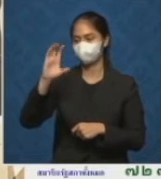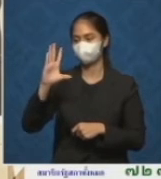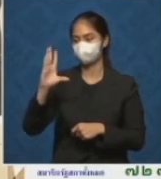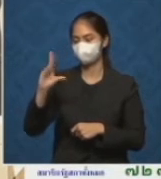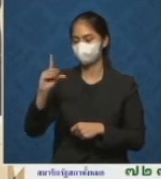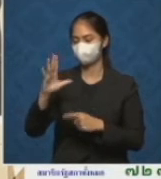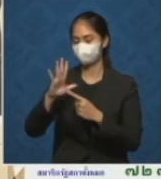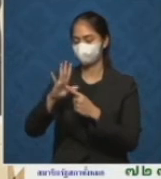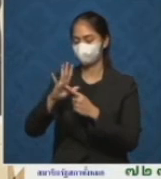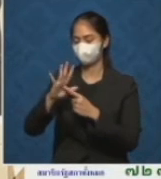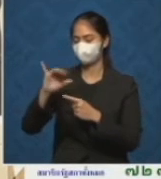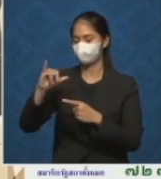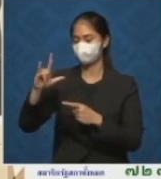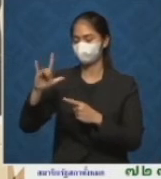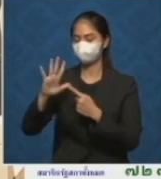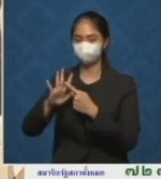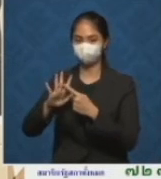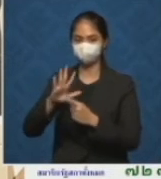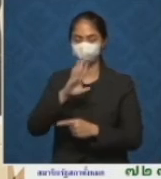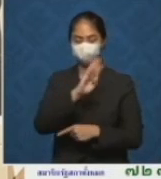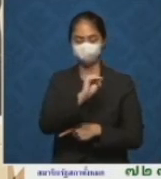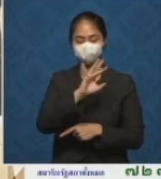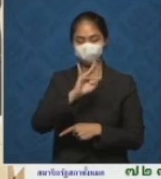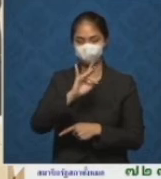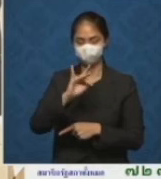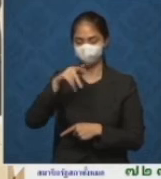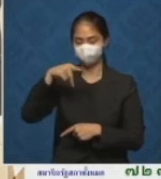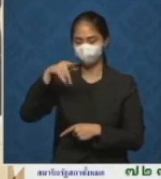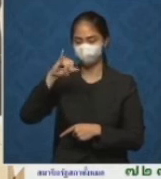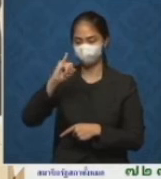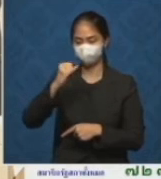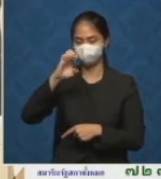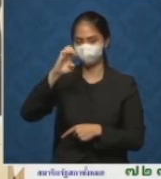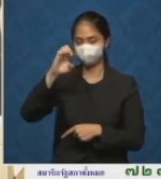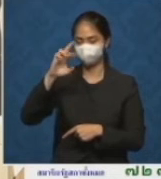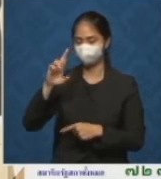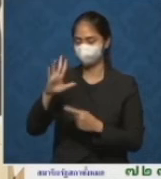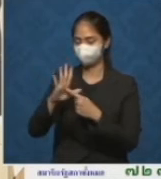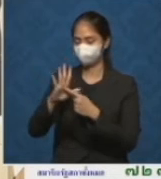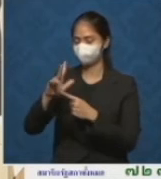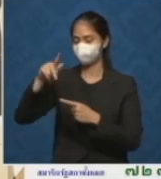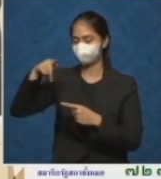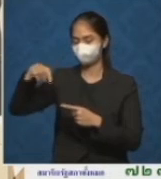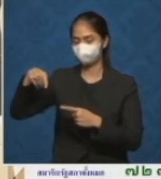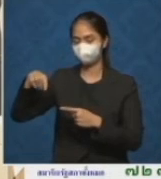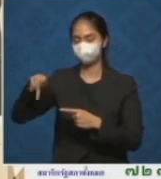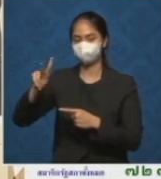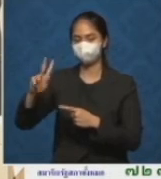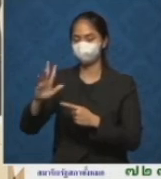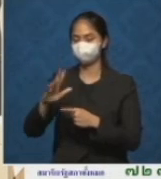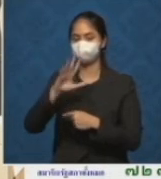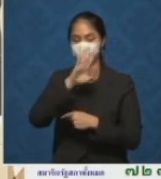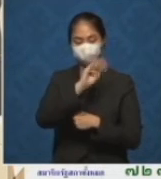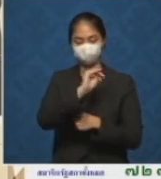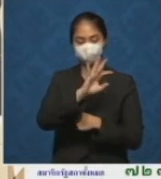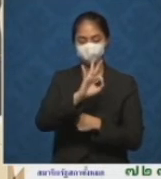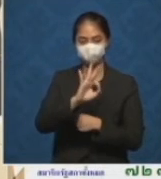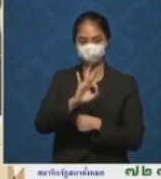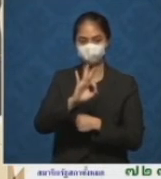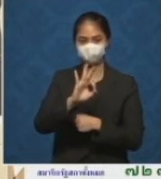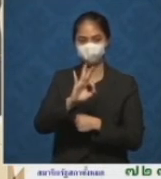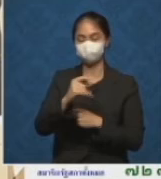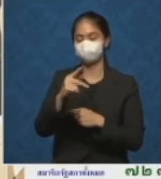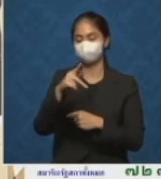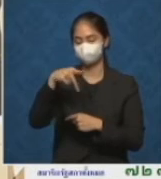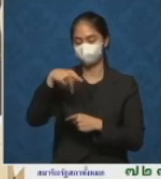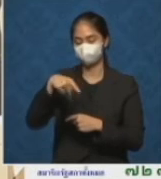พู48นายจิรพัฒน์สัตยากร49นายวิ